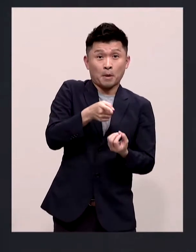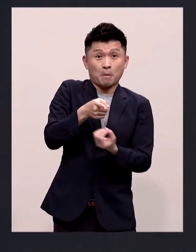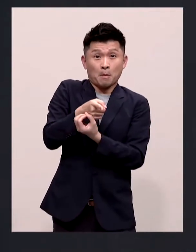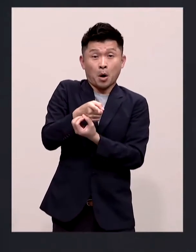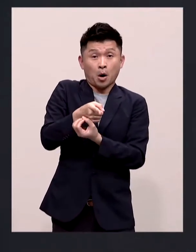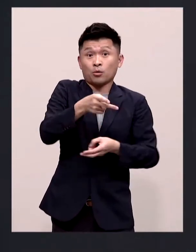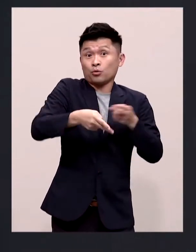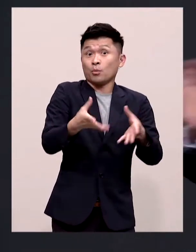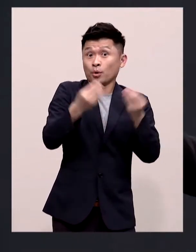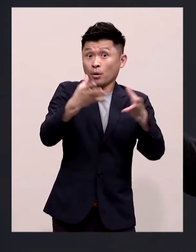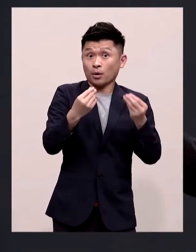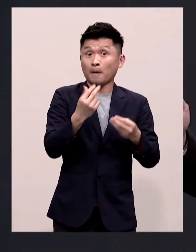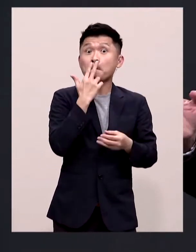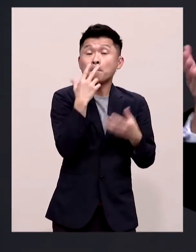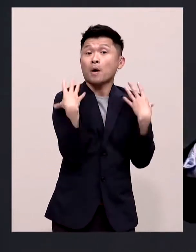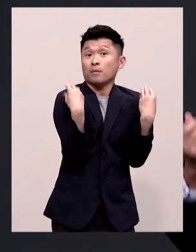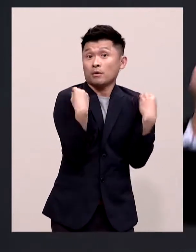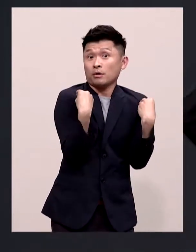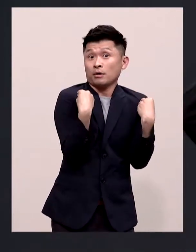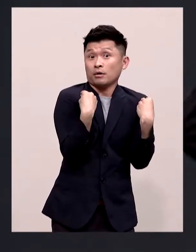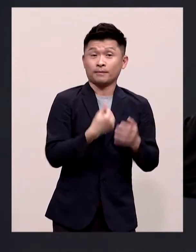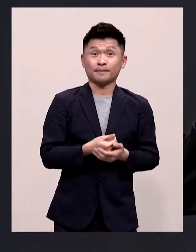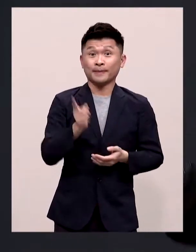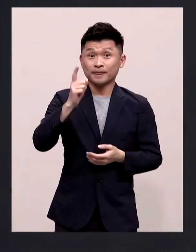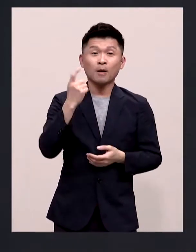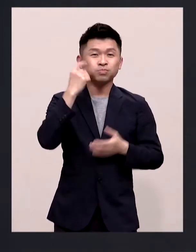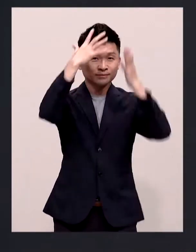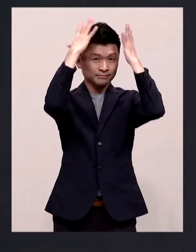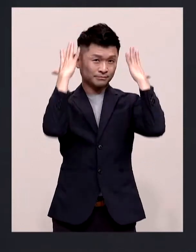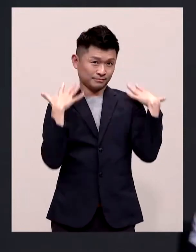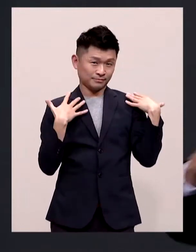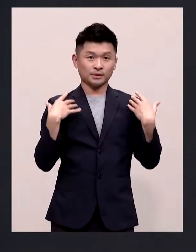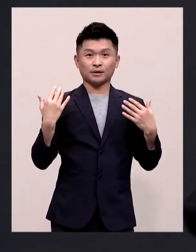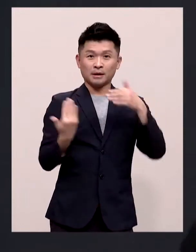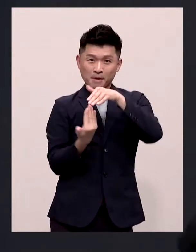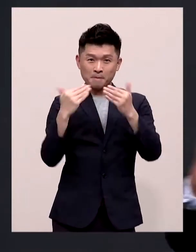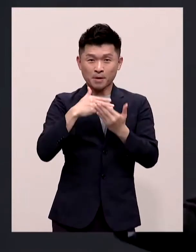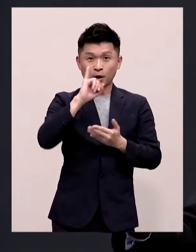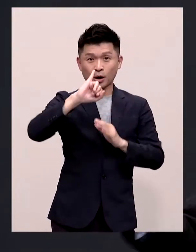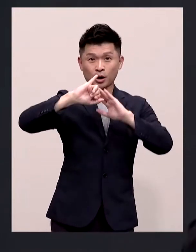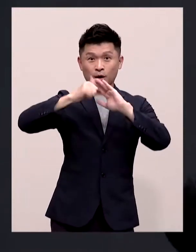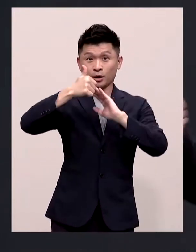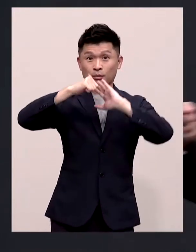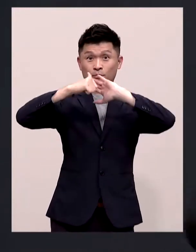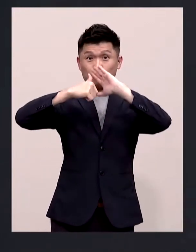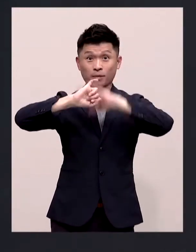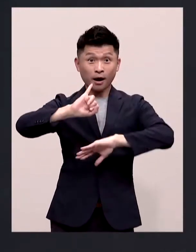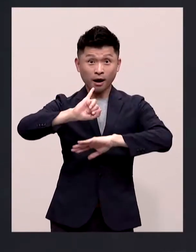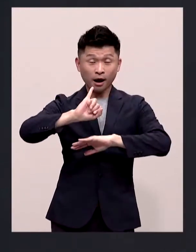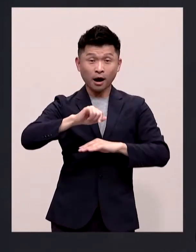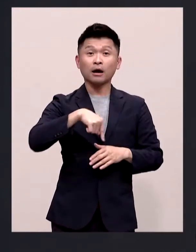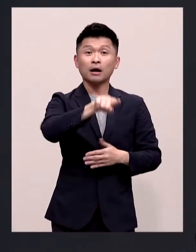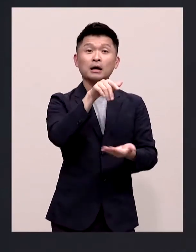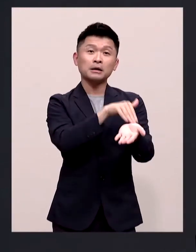留掉的不用去抽搐不用抽搐他在街頭上穿女婿衣服就可以換身他跟醫生